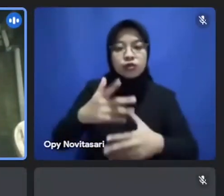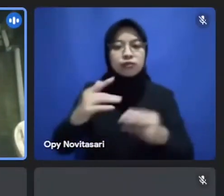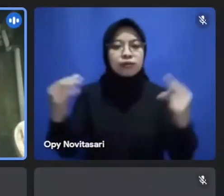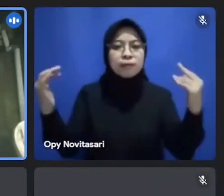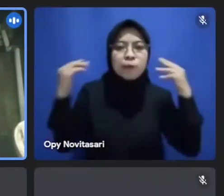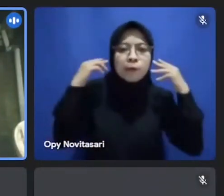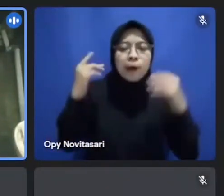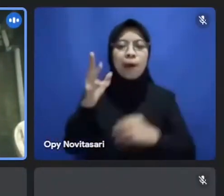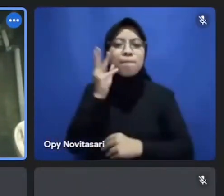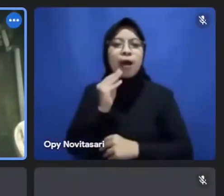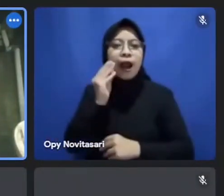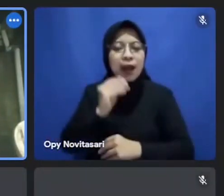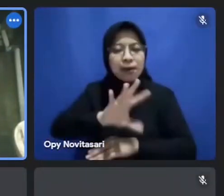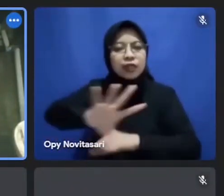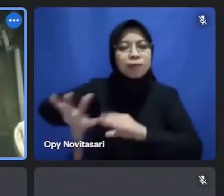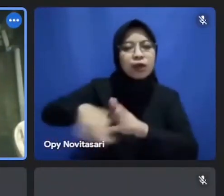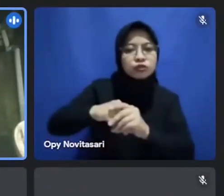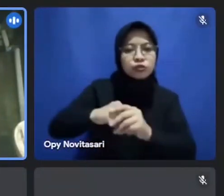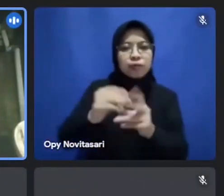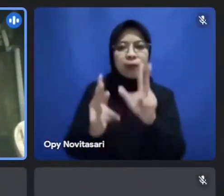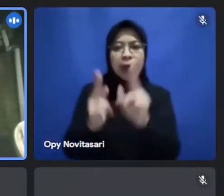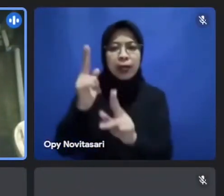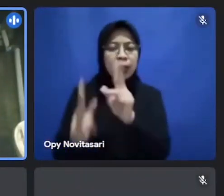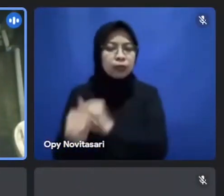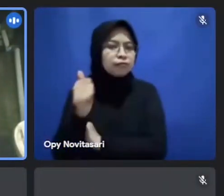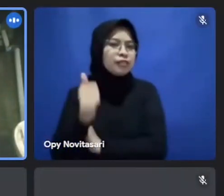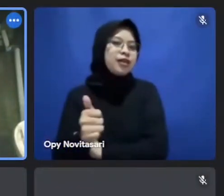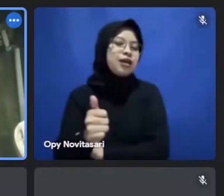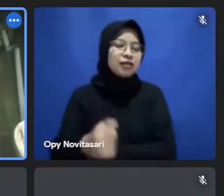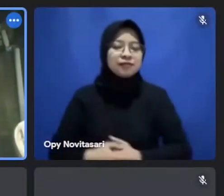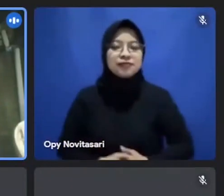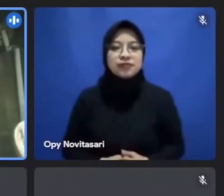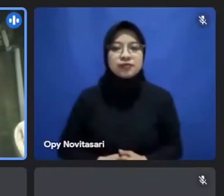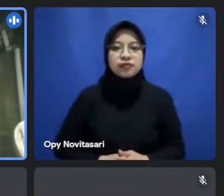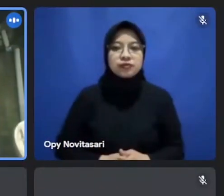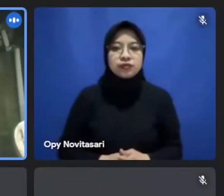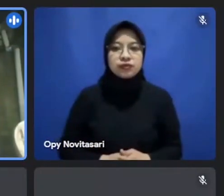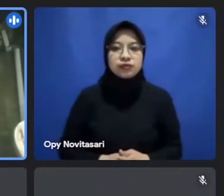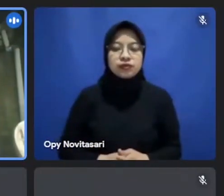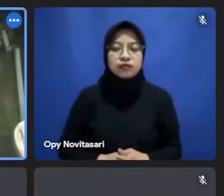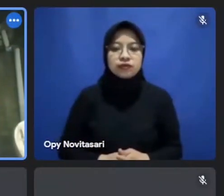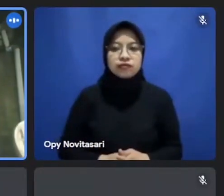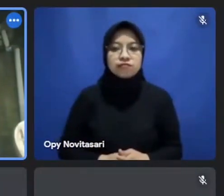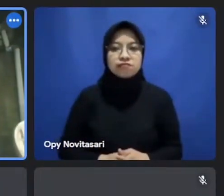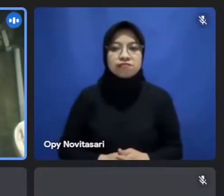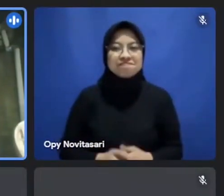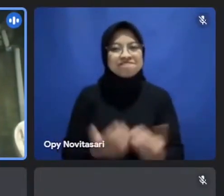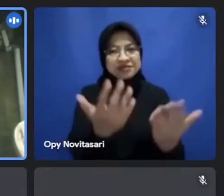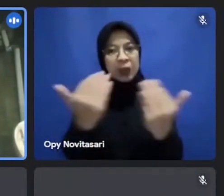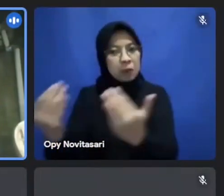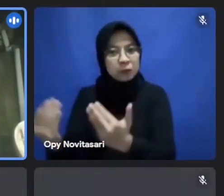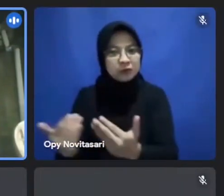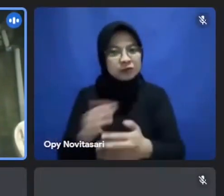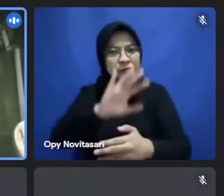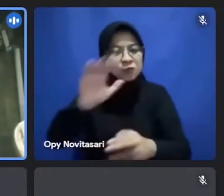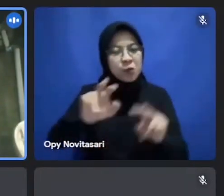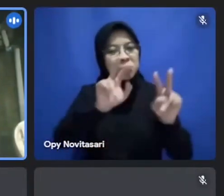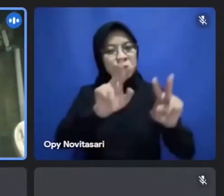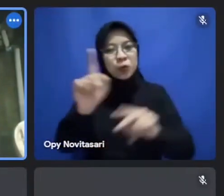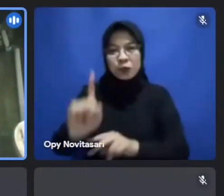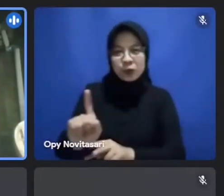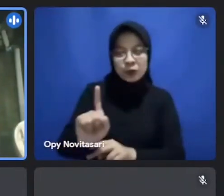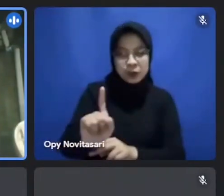melibatkan pengalaman auditori kurang lebih seperti itu e Mari Sekarang kita akan